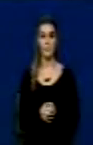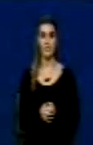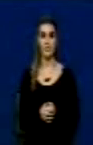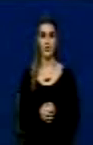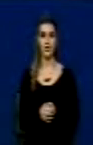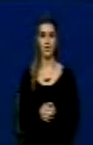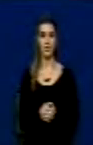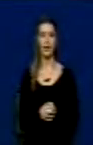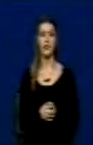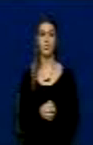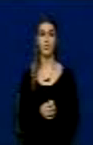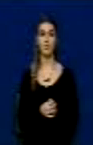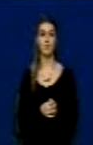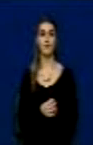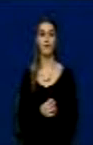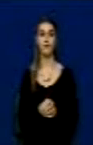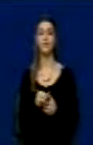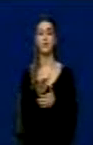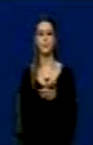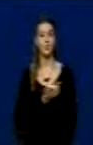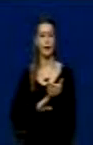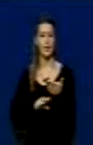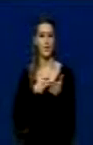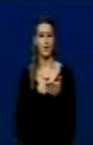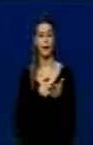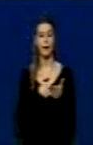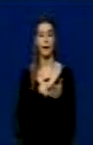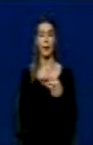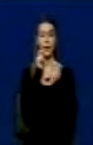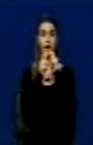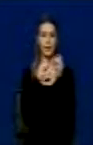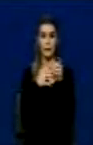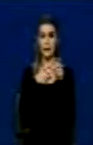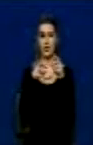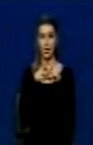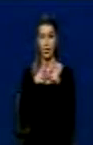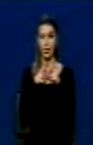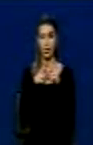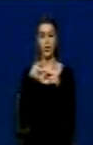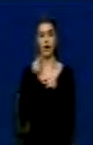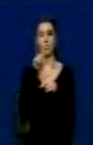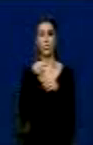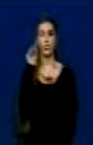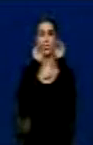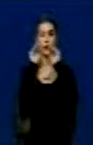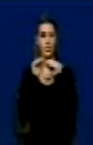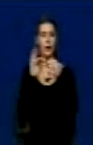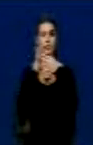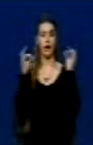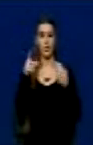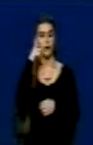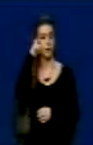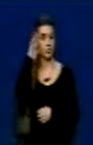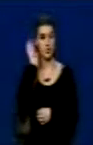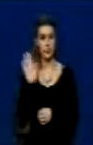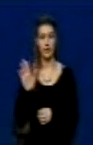Pjesa hyrëse e planit të qeverisë për marrëveshjen e stabilizim asociimit përbëhet nga një fjalim i